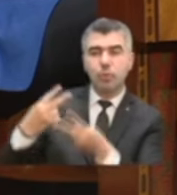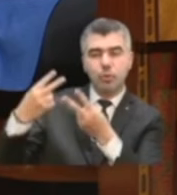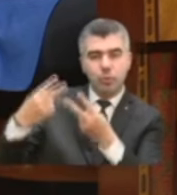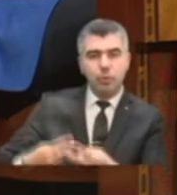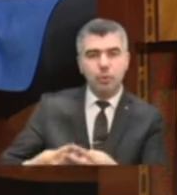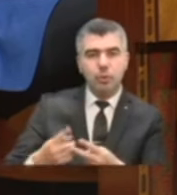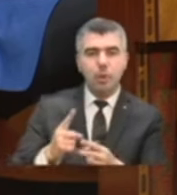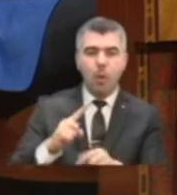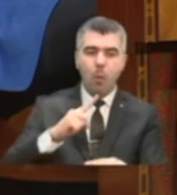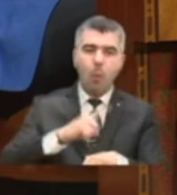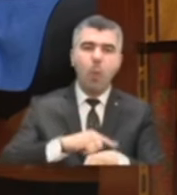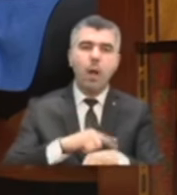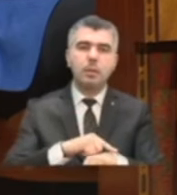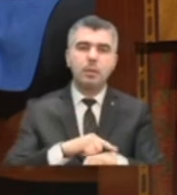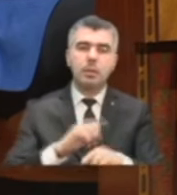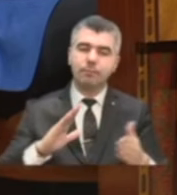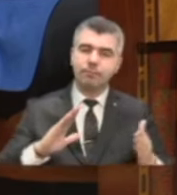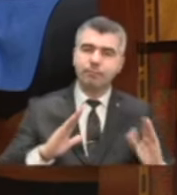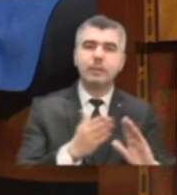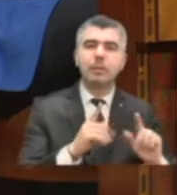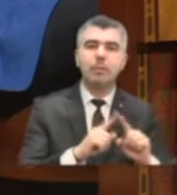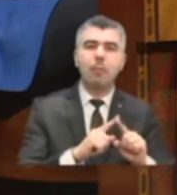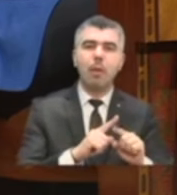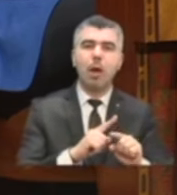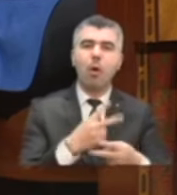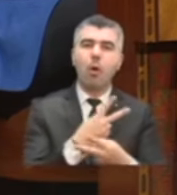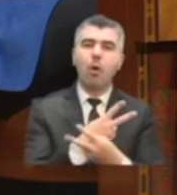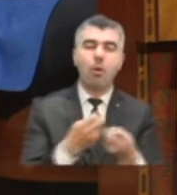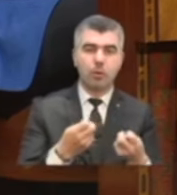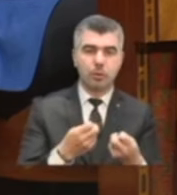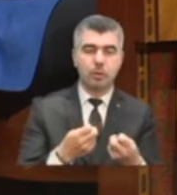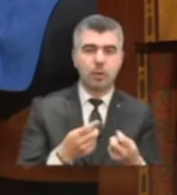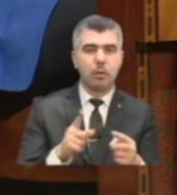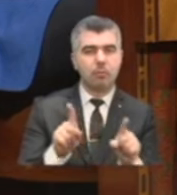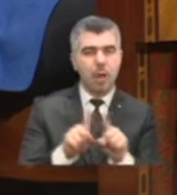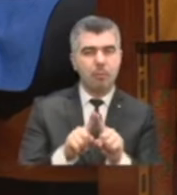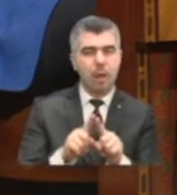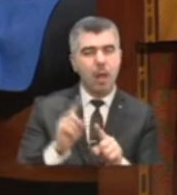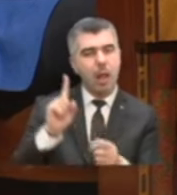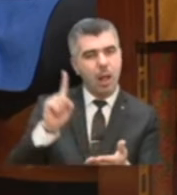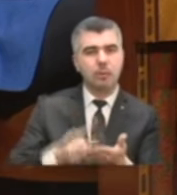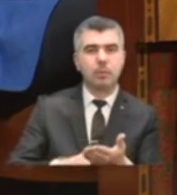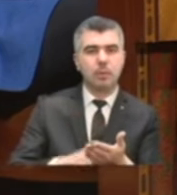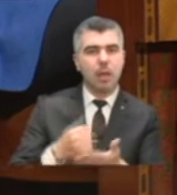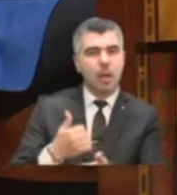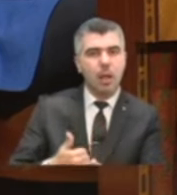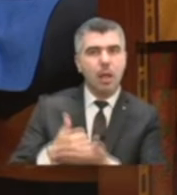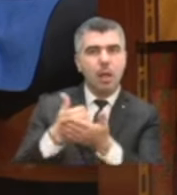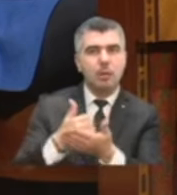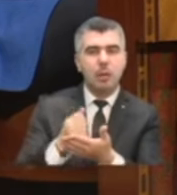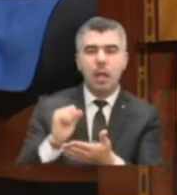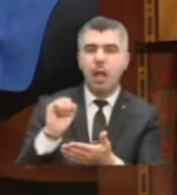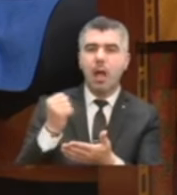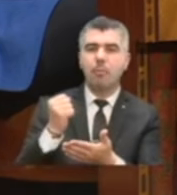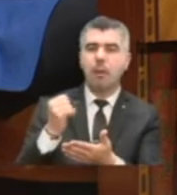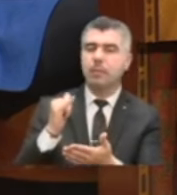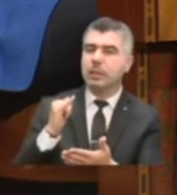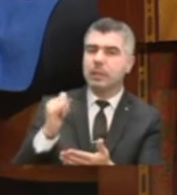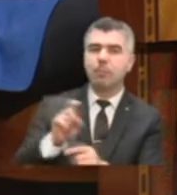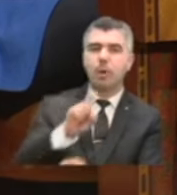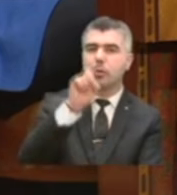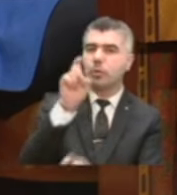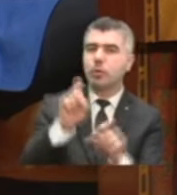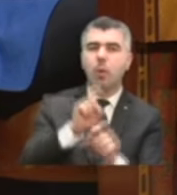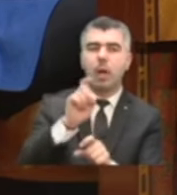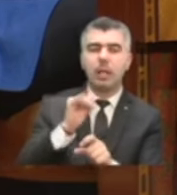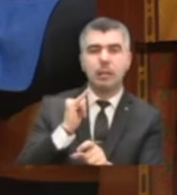لفترة وجيزة للقضاء مع أسرهم وعائلتهم. ارحموا هذه الفئة السيد الوزير، سنوات ونحن يعني نعيد نفس السؤال